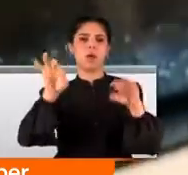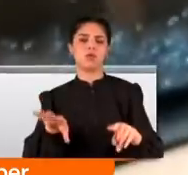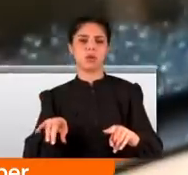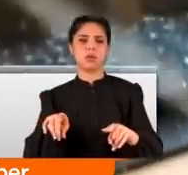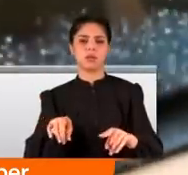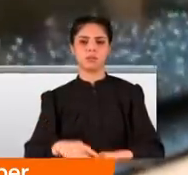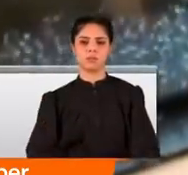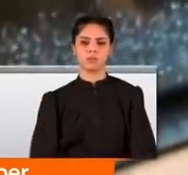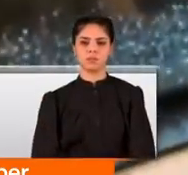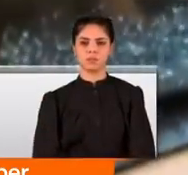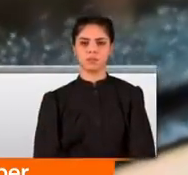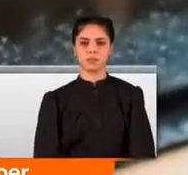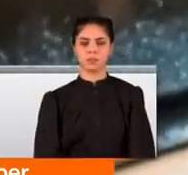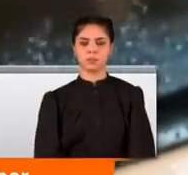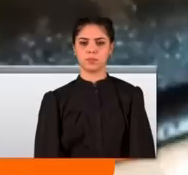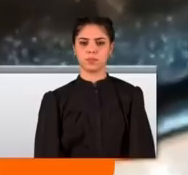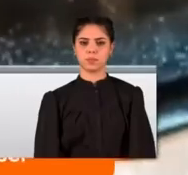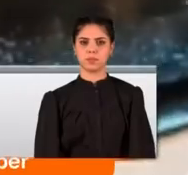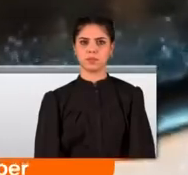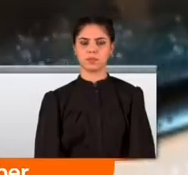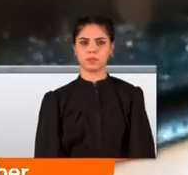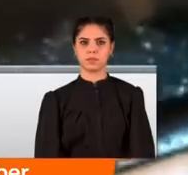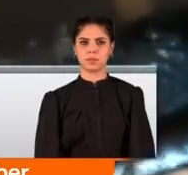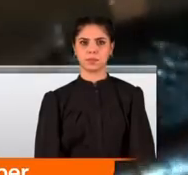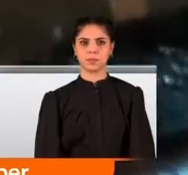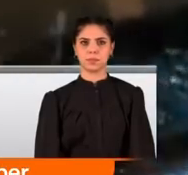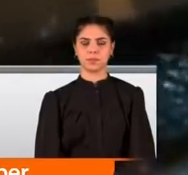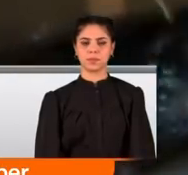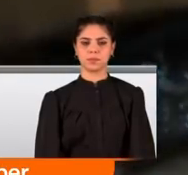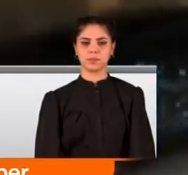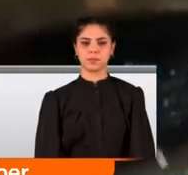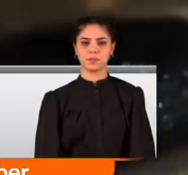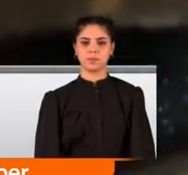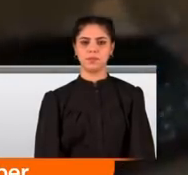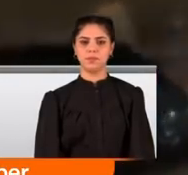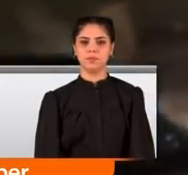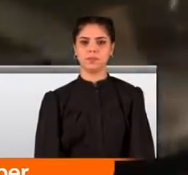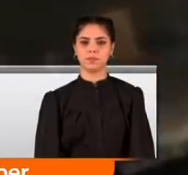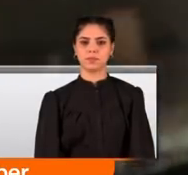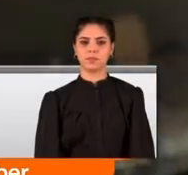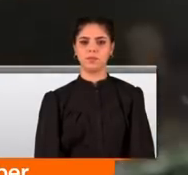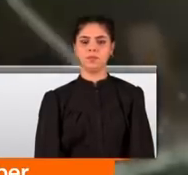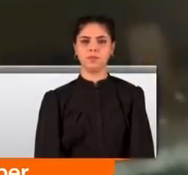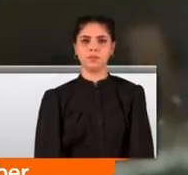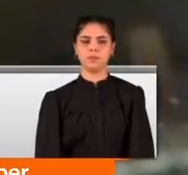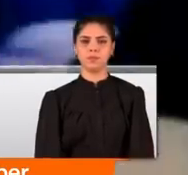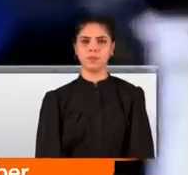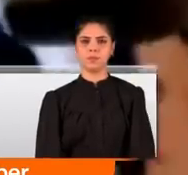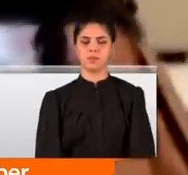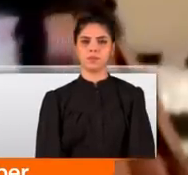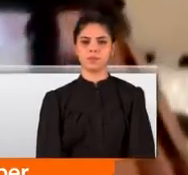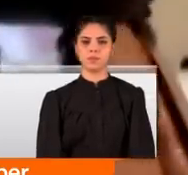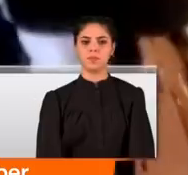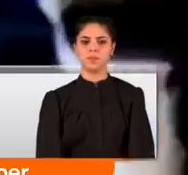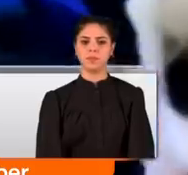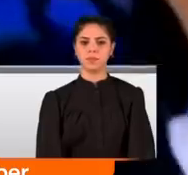yoldasınız? 6 saattir yoldayız abi. Hazırlığınız var mıydı? Suyunuz, yemeğiniz, ekmeğiniz? Hiçbir şey yok abi. Alsas bekledim. Kaç